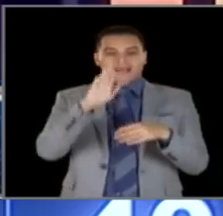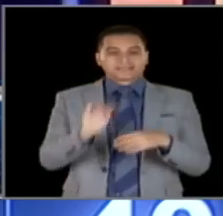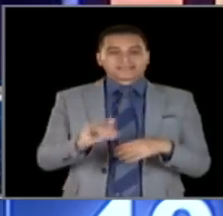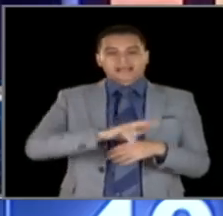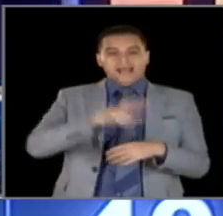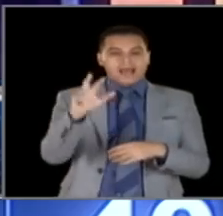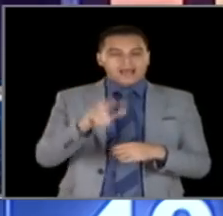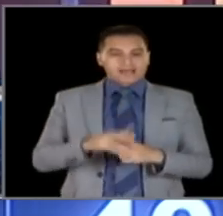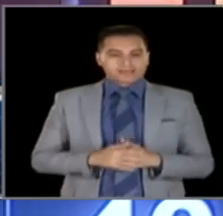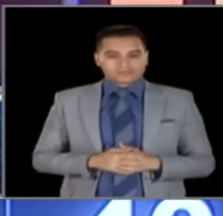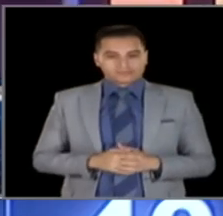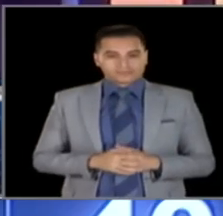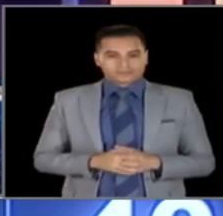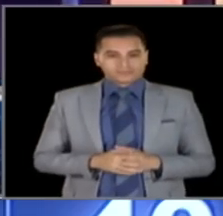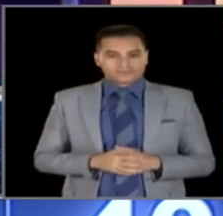لاسيلا؟